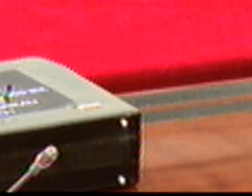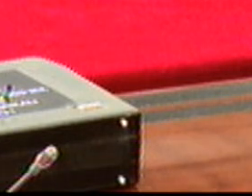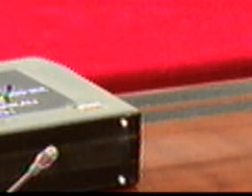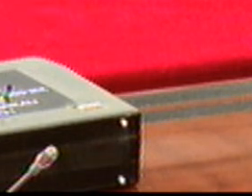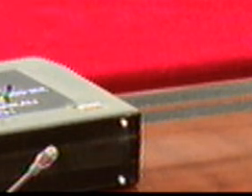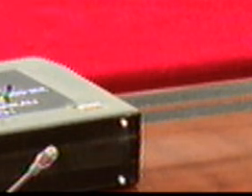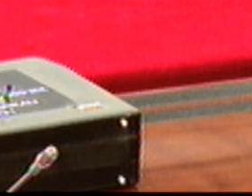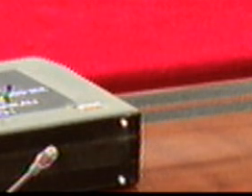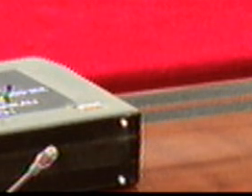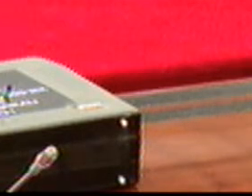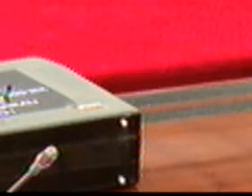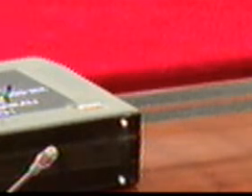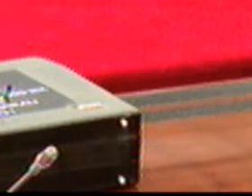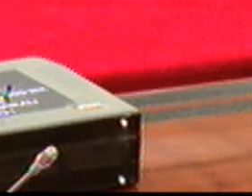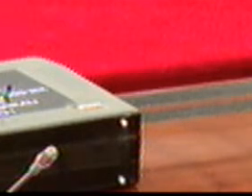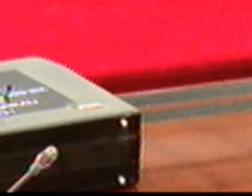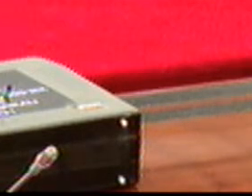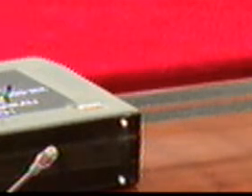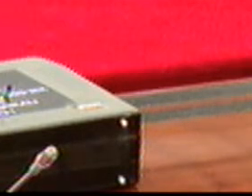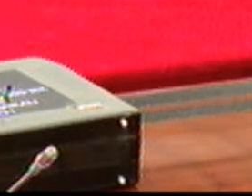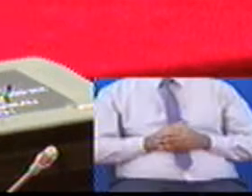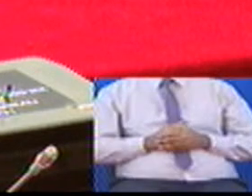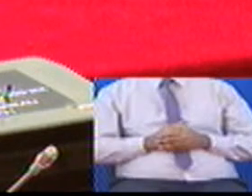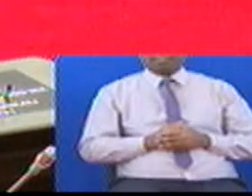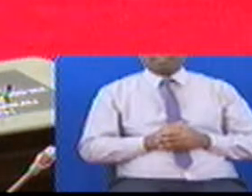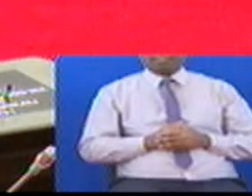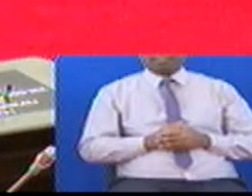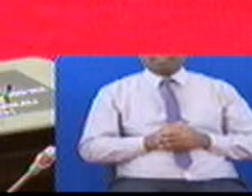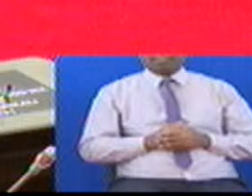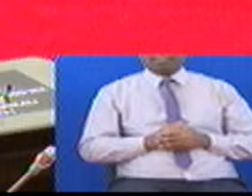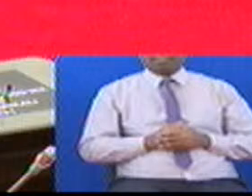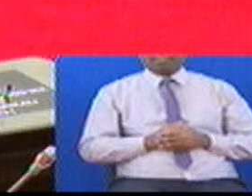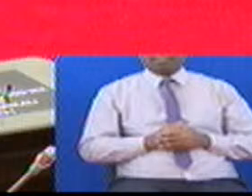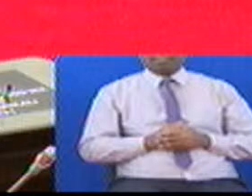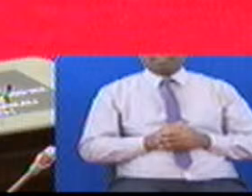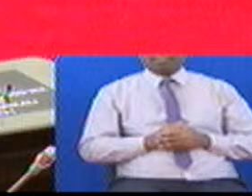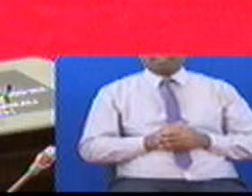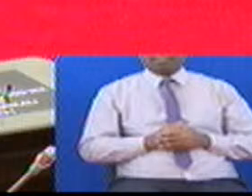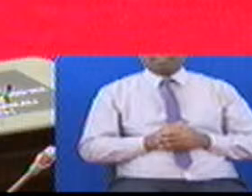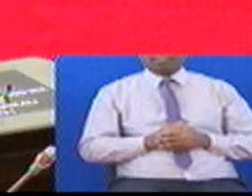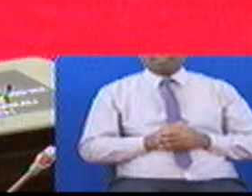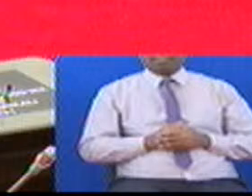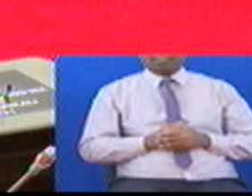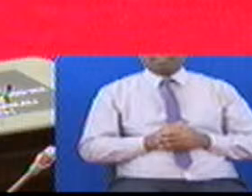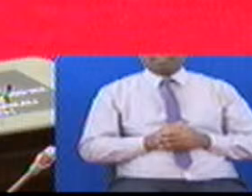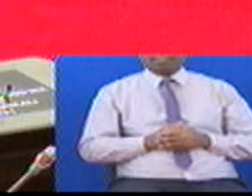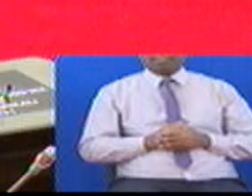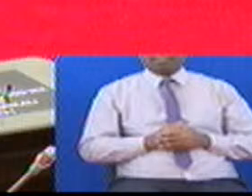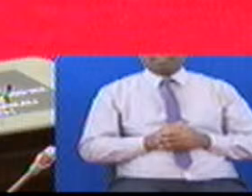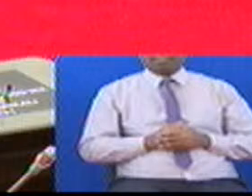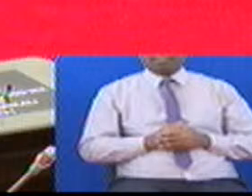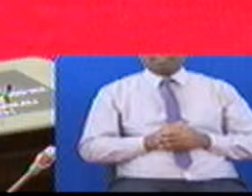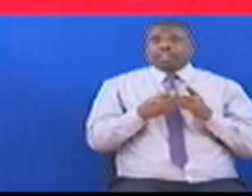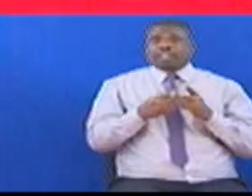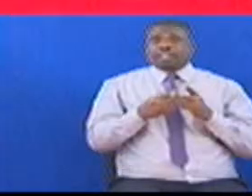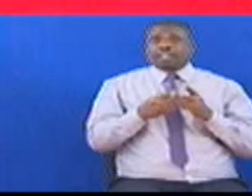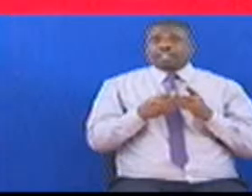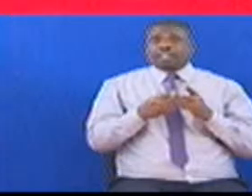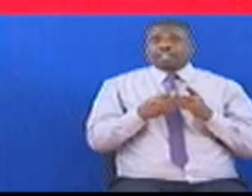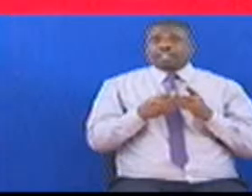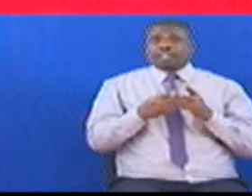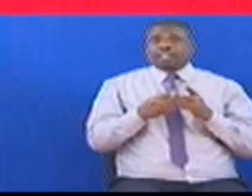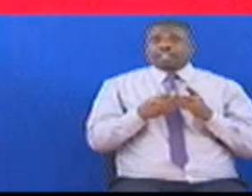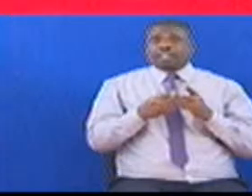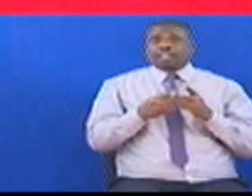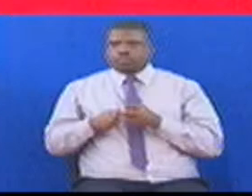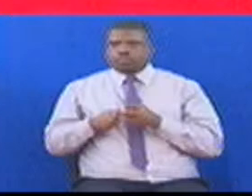hususan biashara ya utalii na huduma husika kama usafirishaji wa watalii, malazi, chakula, vinywaji na burudani. Aidha, baadhi